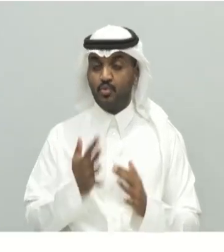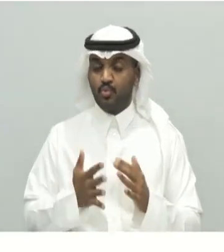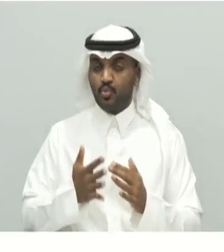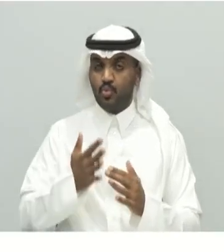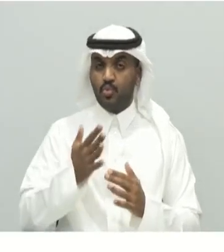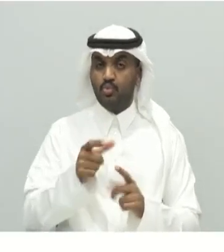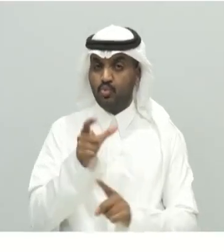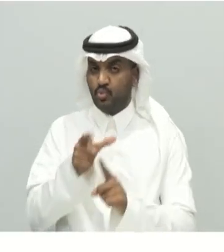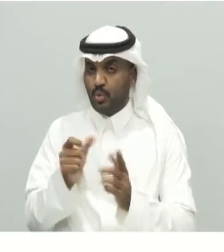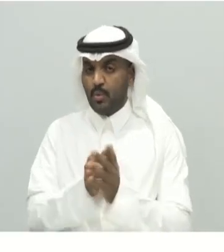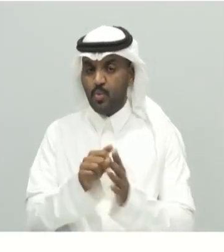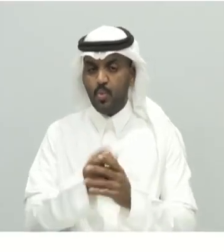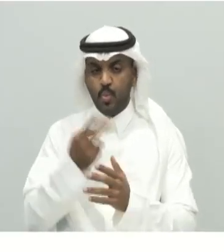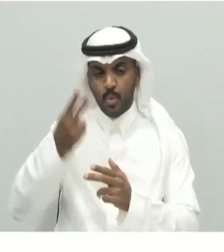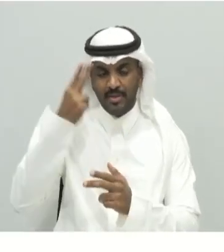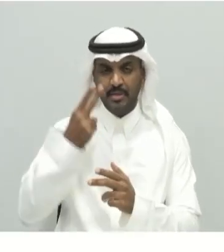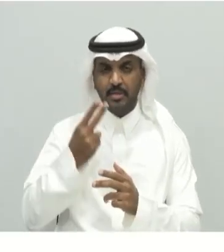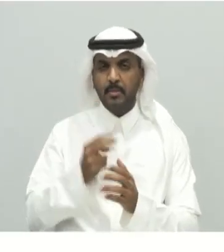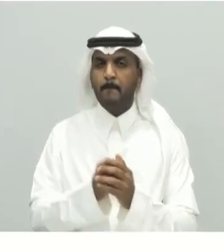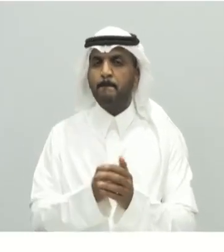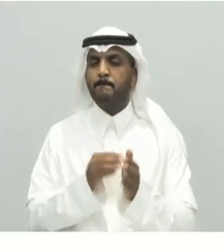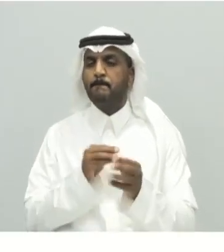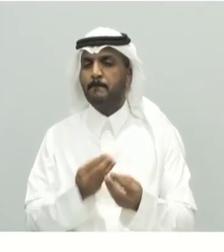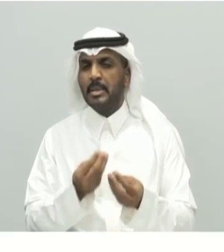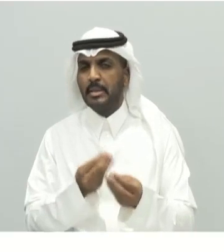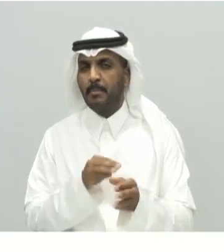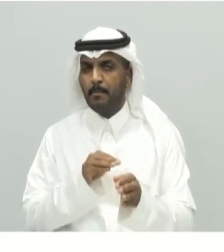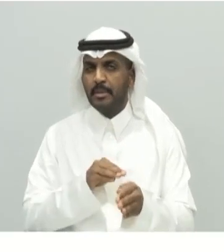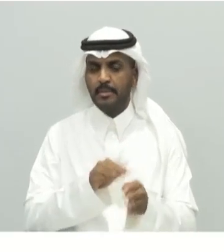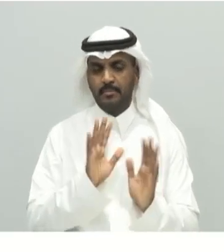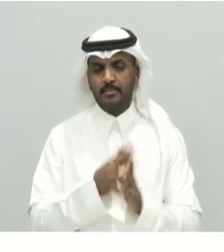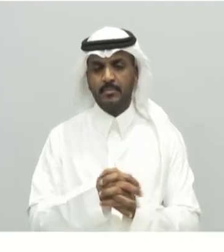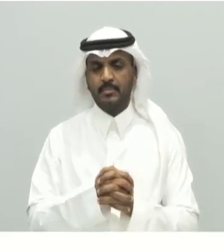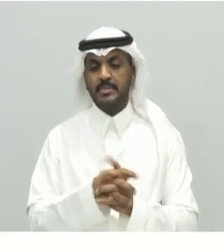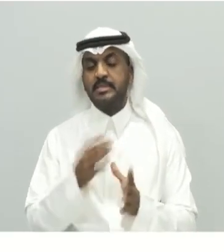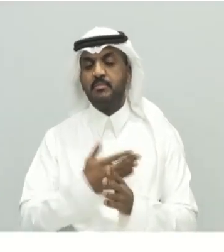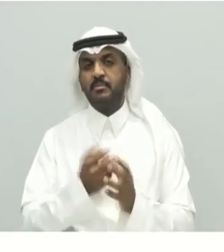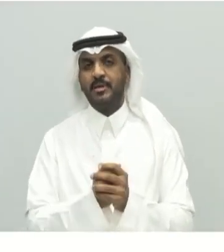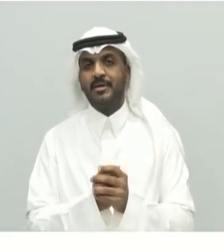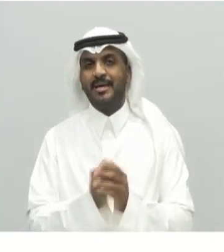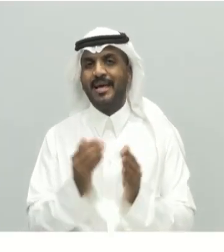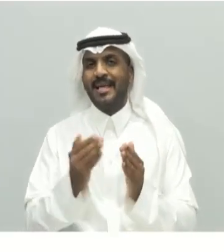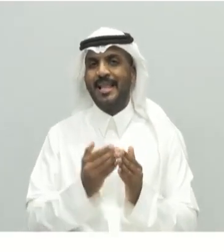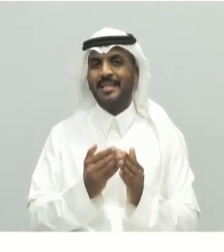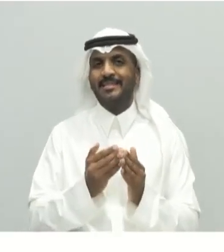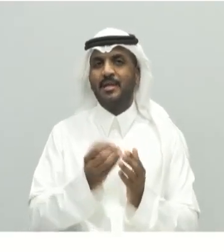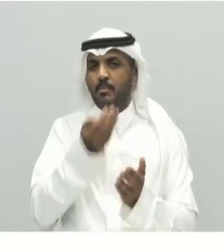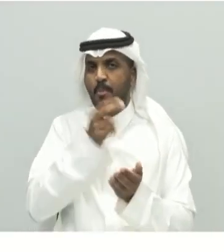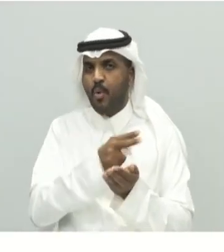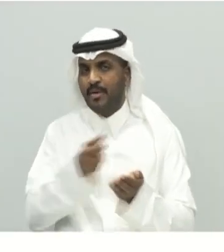وطني في الماضي بطيء نمو السكان كان بطيء السبب قله